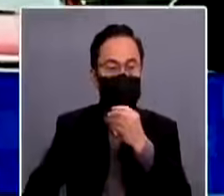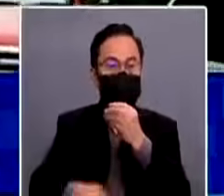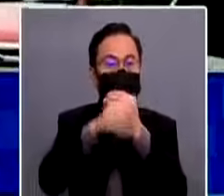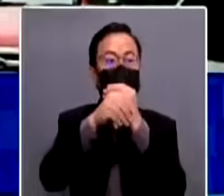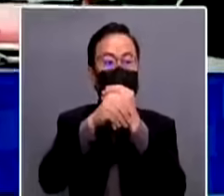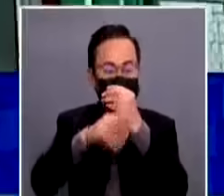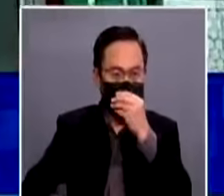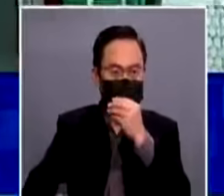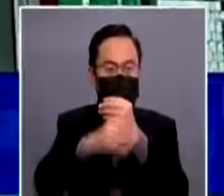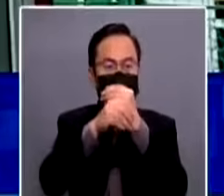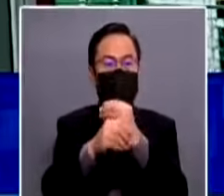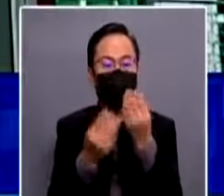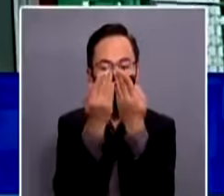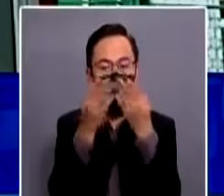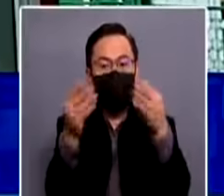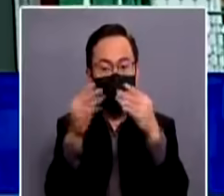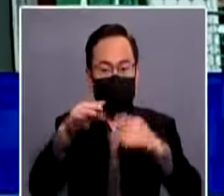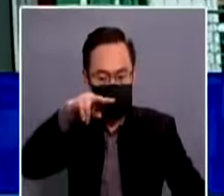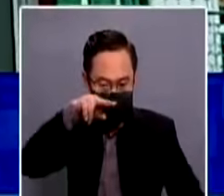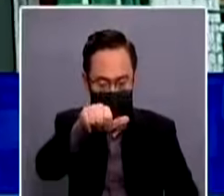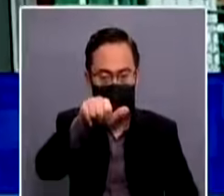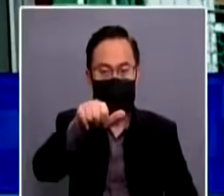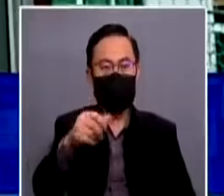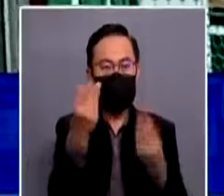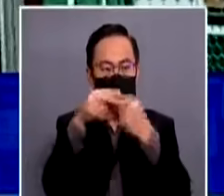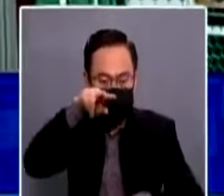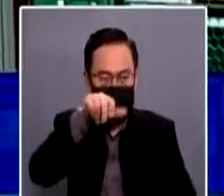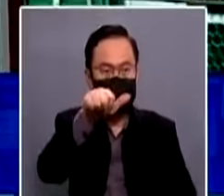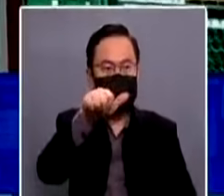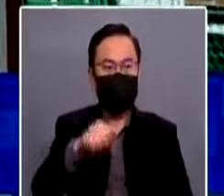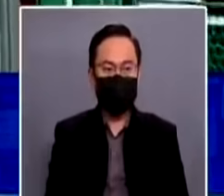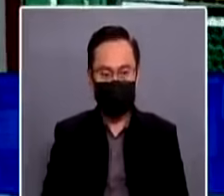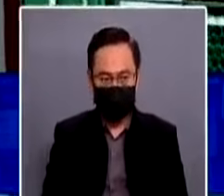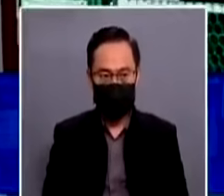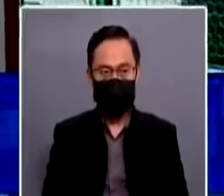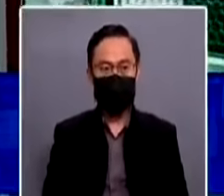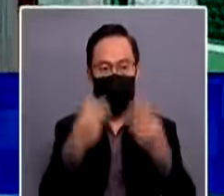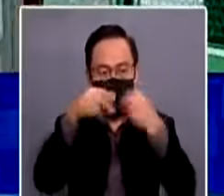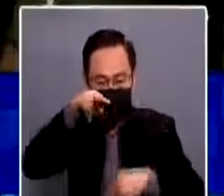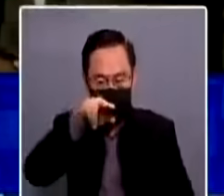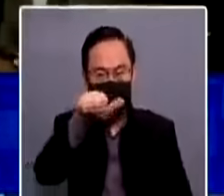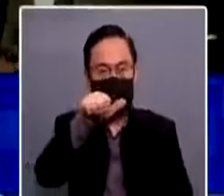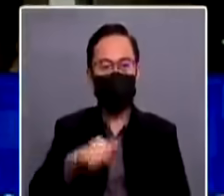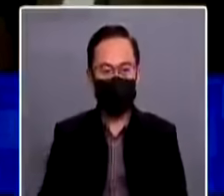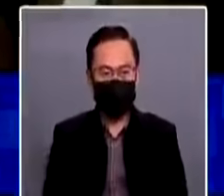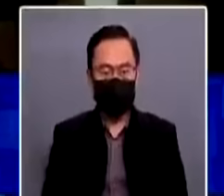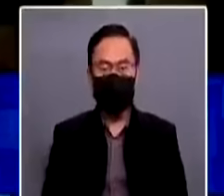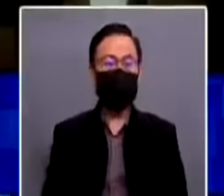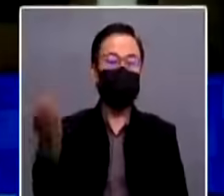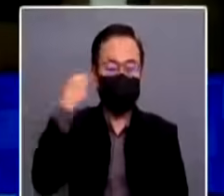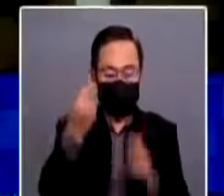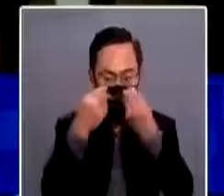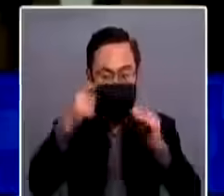ใสทั้งหลังแทนกระจกเดิมที่เป็นสีชาเพื่ออะไรเห็นจากข้างนอกได้ไง มันจะได้ห้องสืบสวนสอบสวนในที่อื่นๆล่ะ ก็ไม่รู้เหมือน